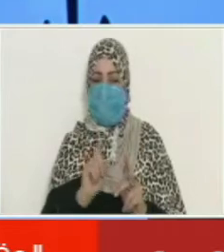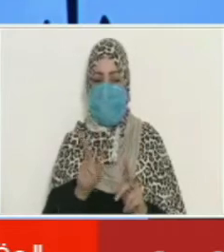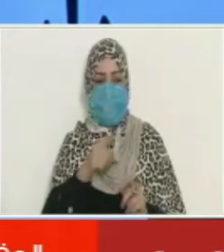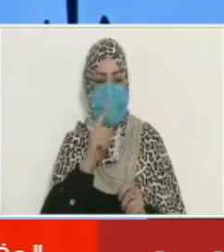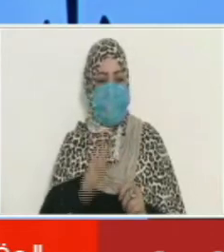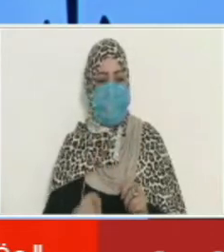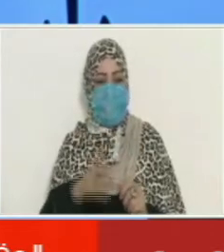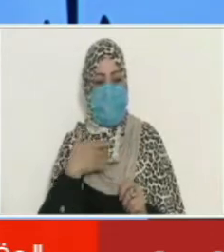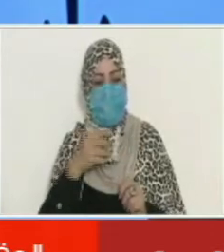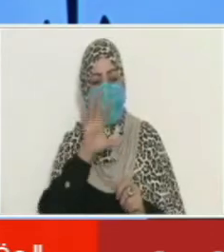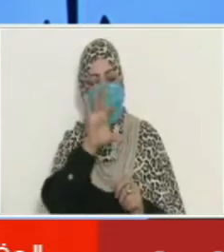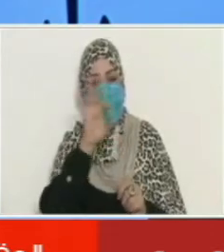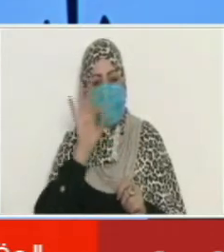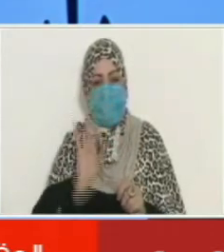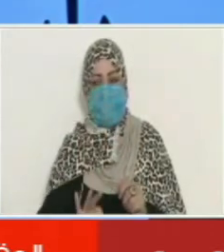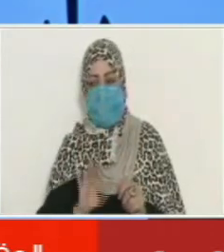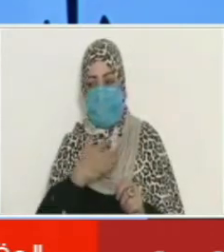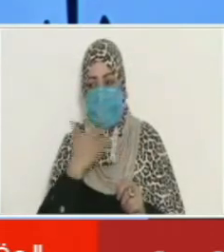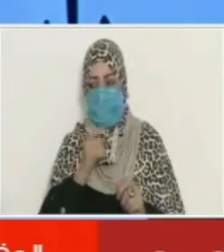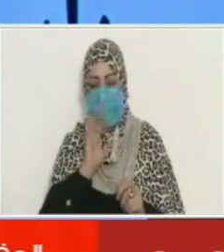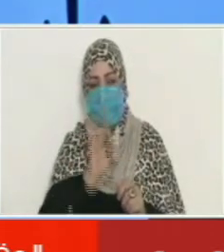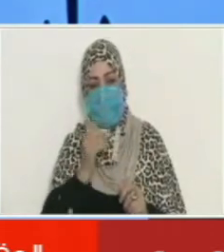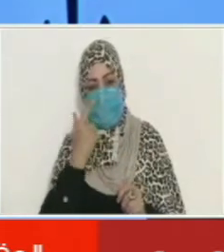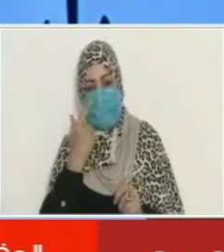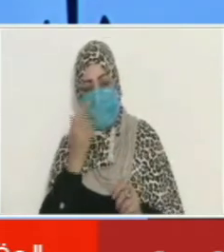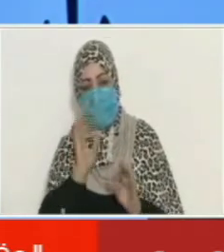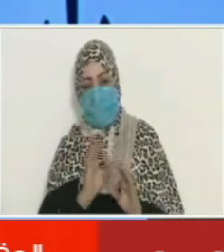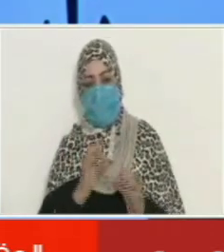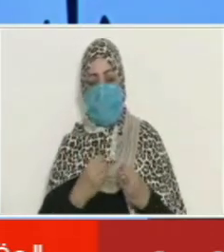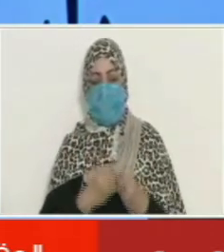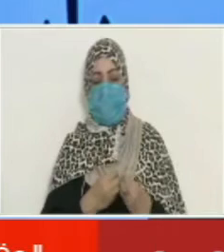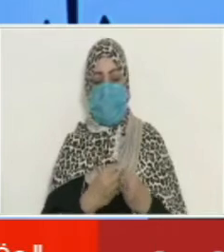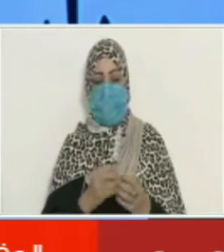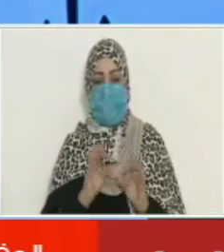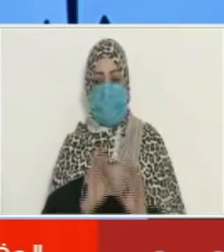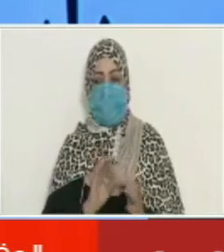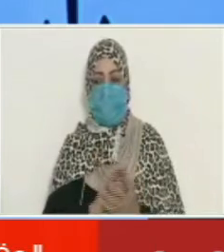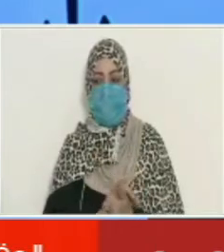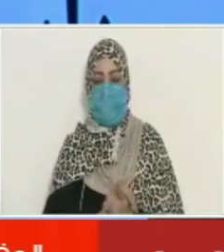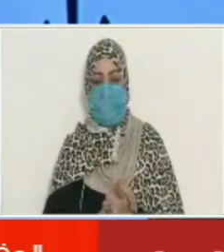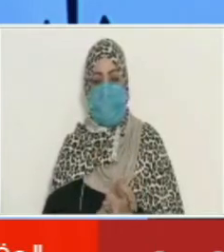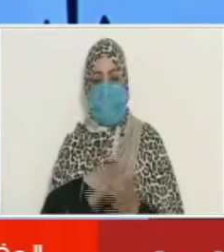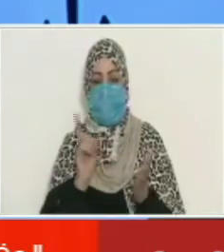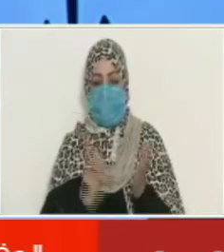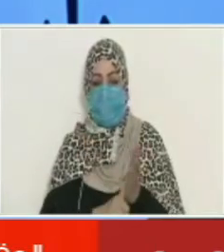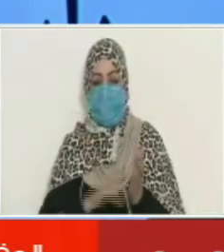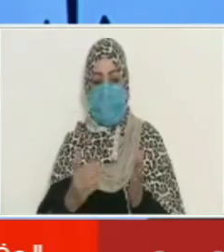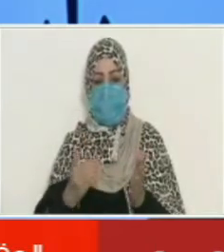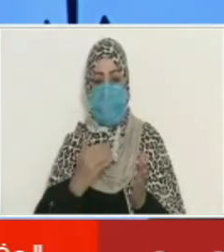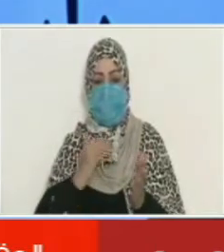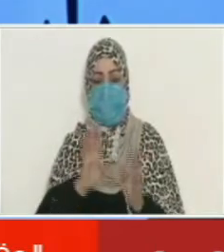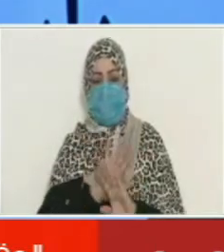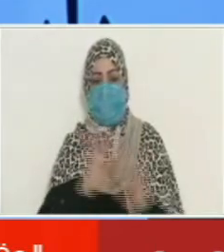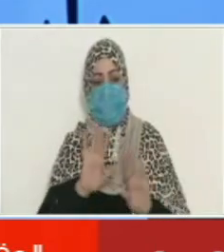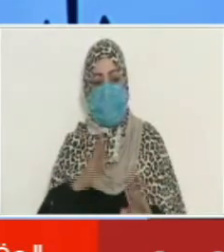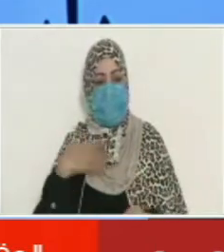بشرط مسبق ولا لغرض مسبق كانت الجائزة، وإنما اشترى السلعة بثمنها المعتاد، فقيل له يمكن أن تدخل السحب، لعل هذا